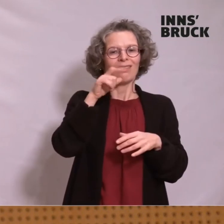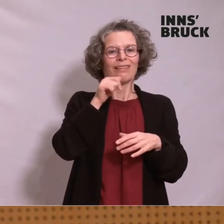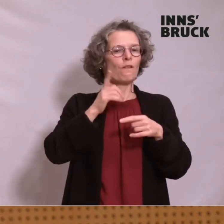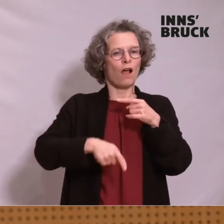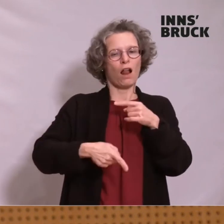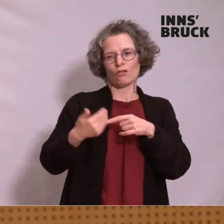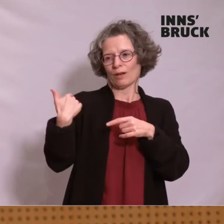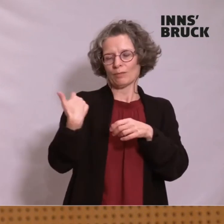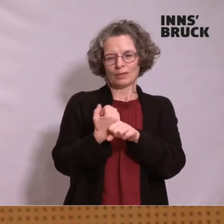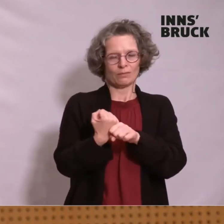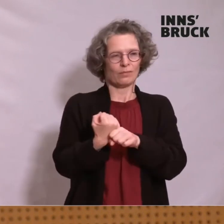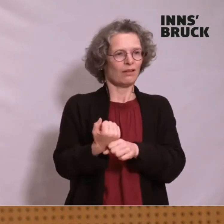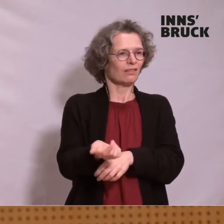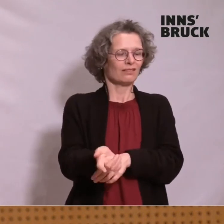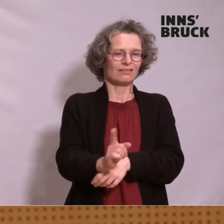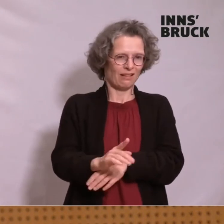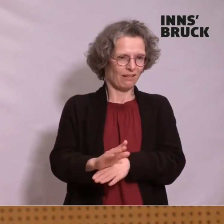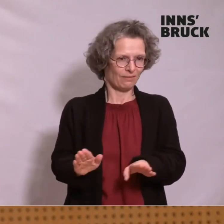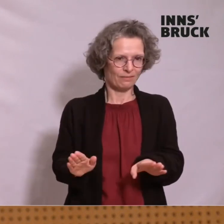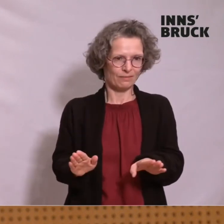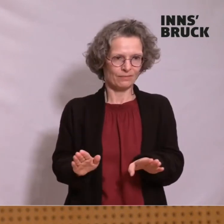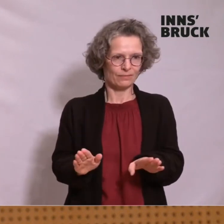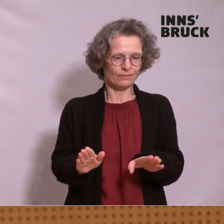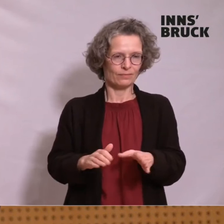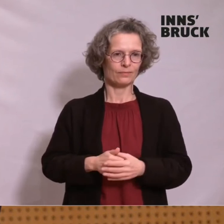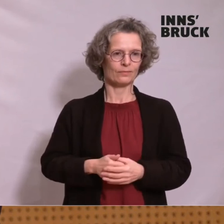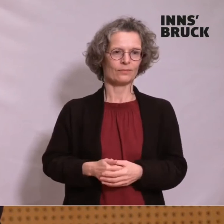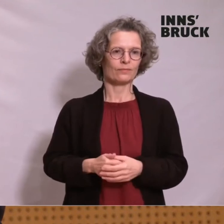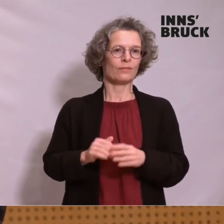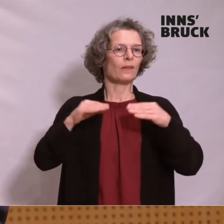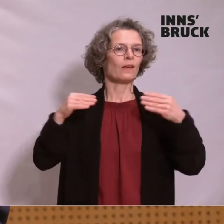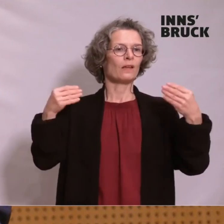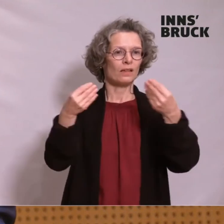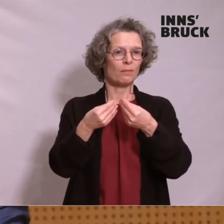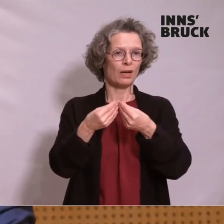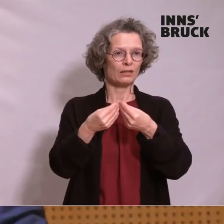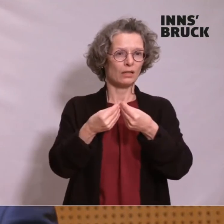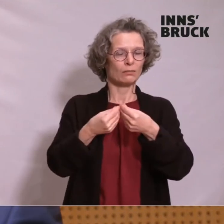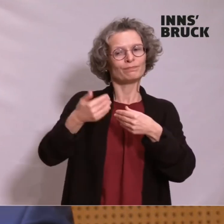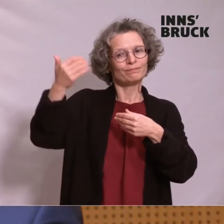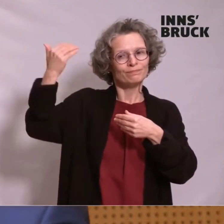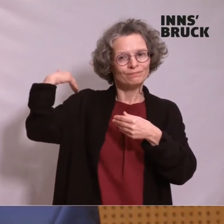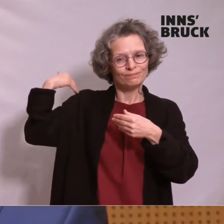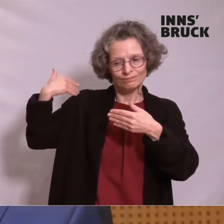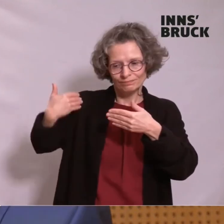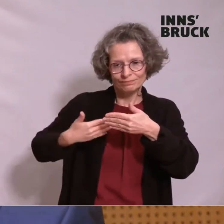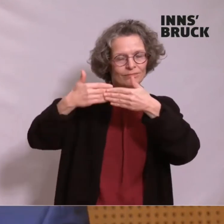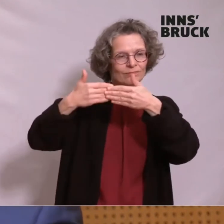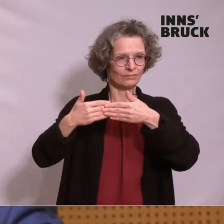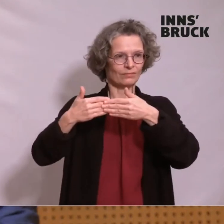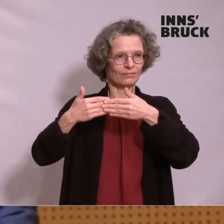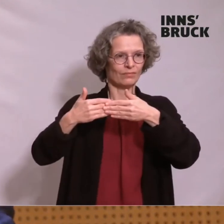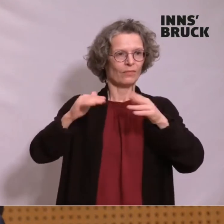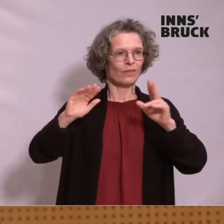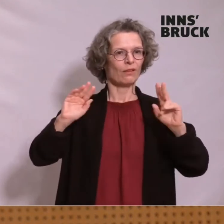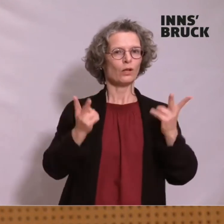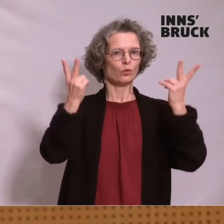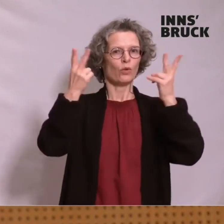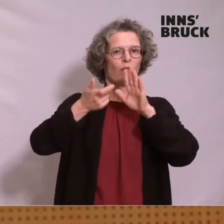vorbei empfinden werde. Gemeinsam haben wir jeden Tag die aktuellen